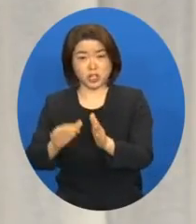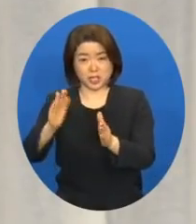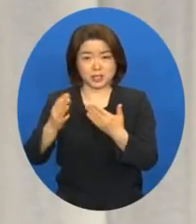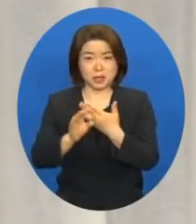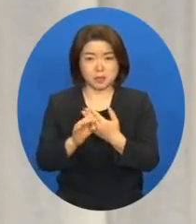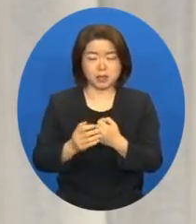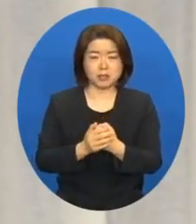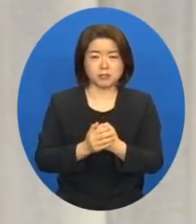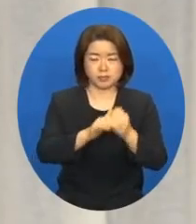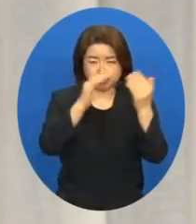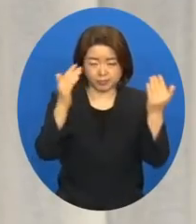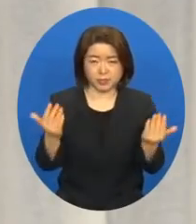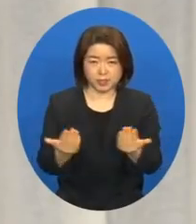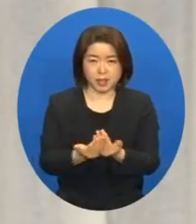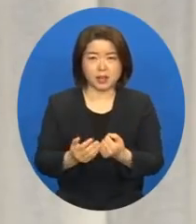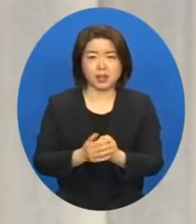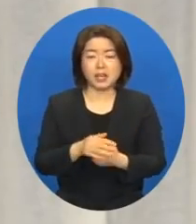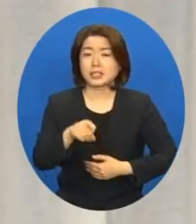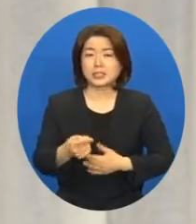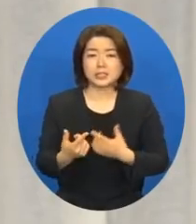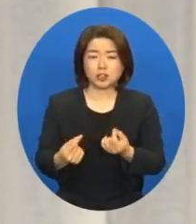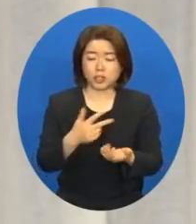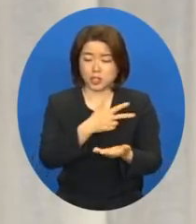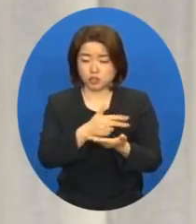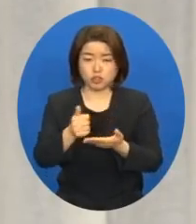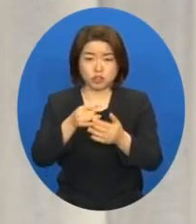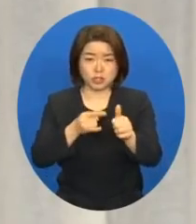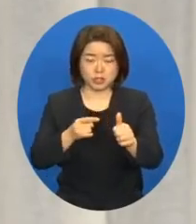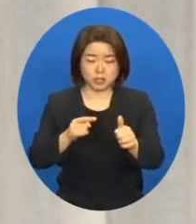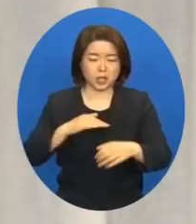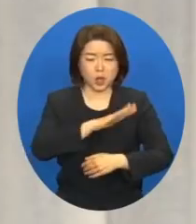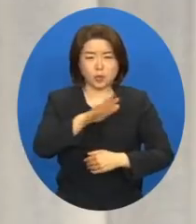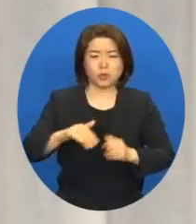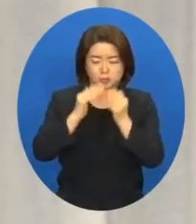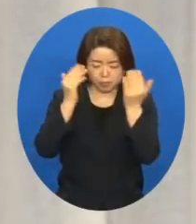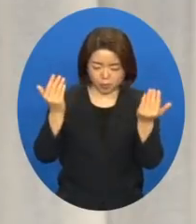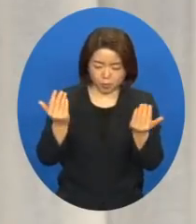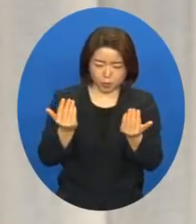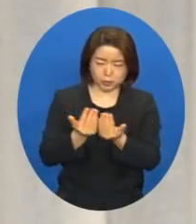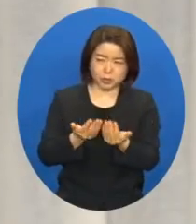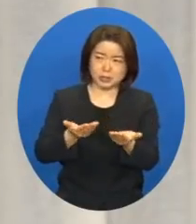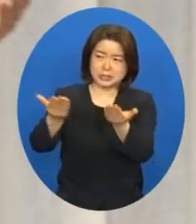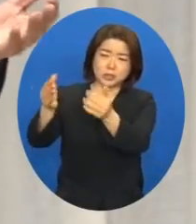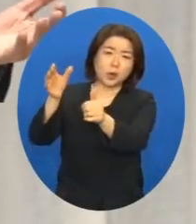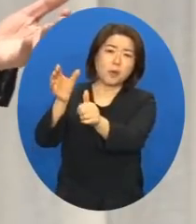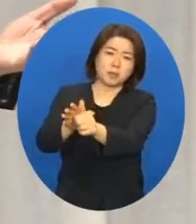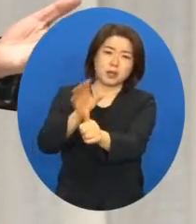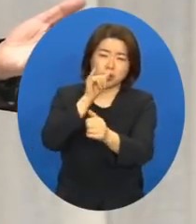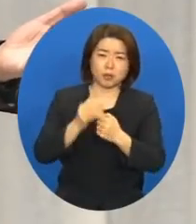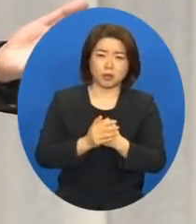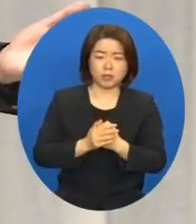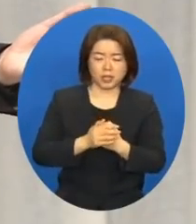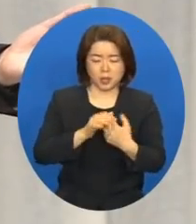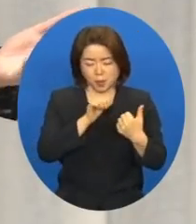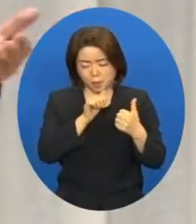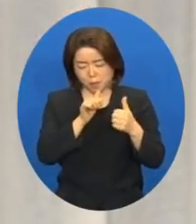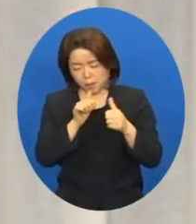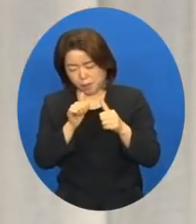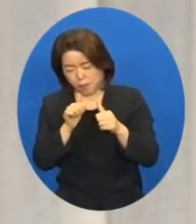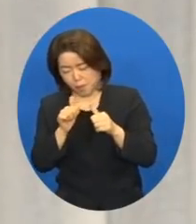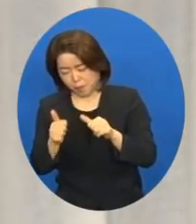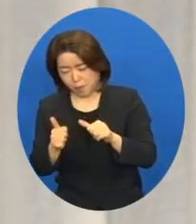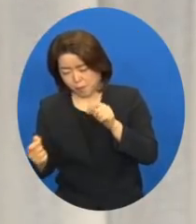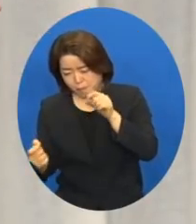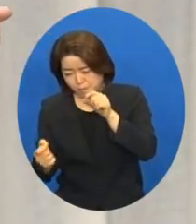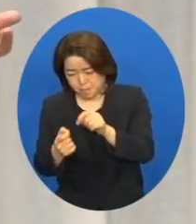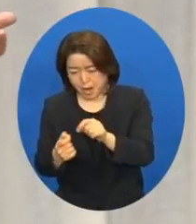다 그렇게 주님께 우리 모든 걸 맡기게 됩니다. 아, 이제 숨이 넘어가는 순간인데 예수님께